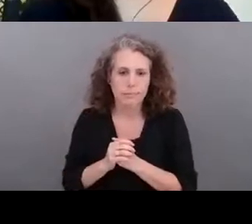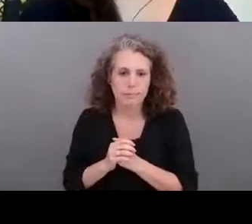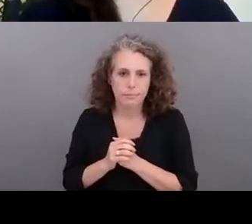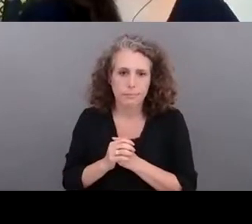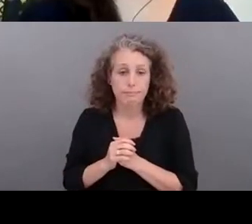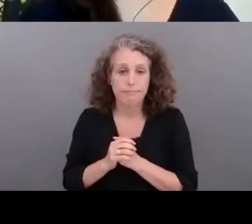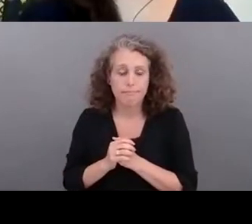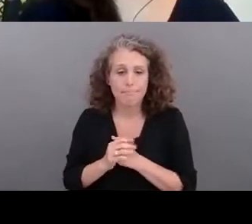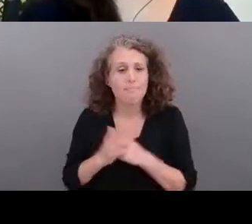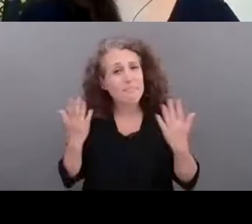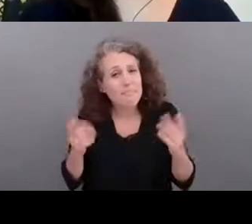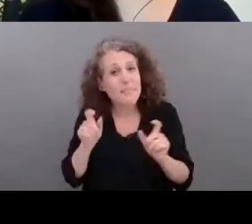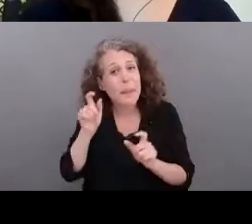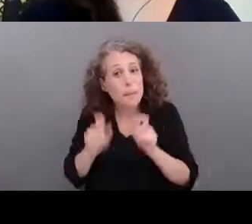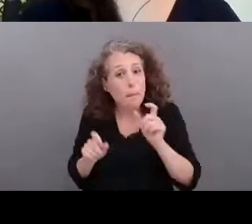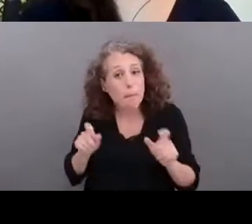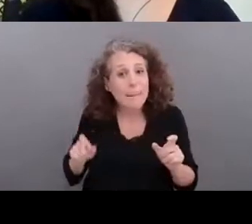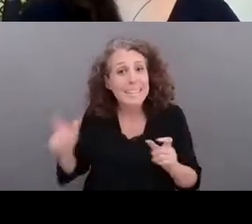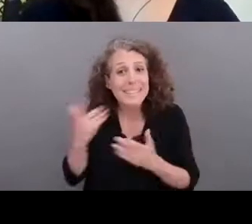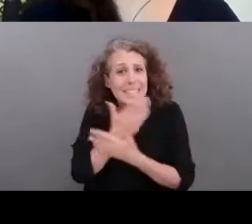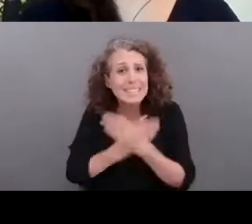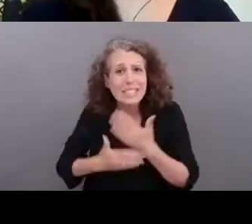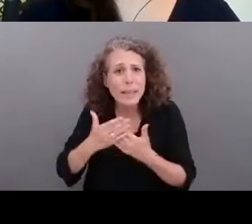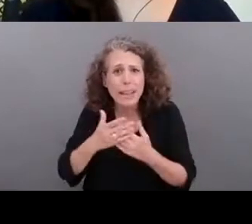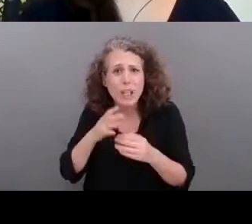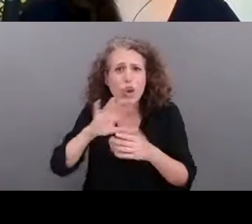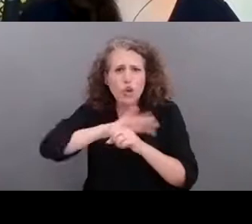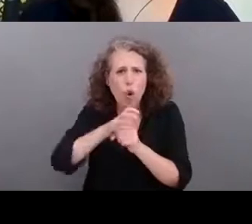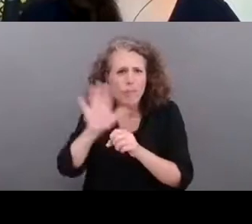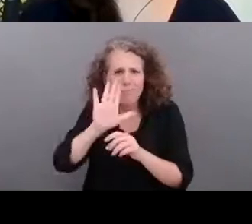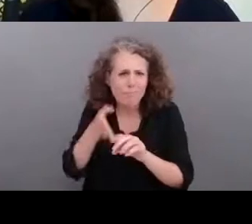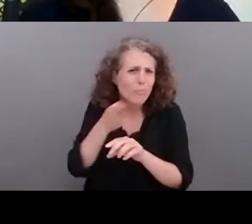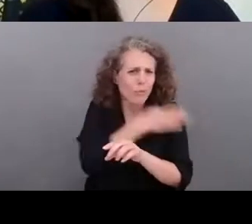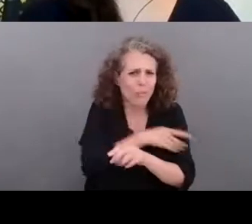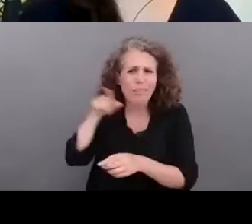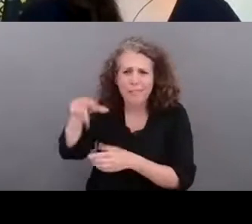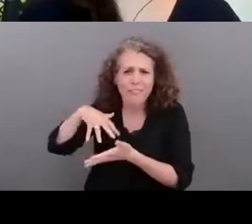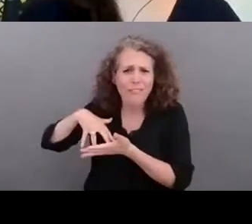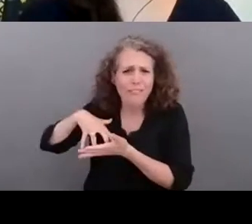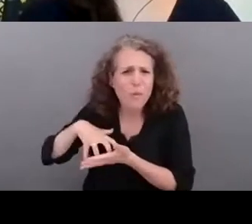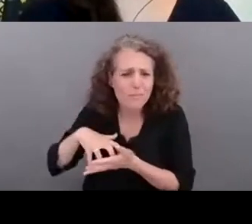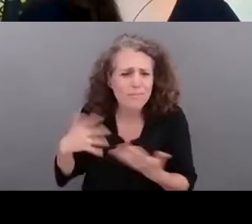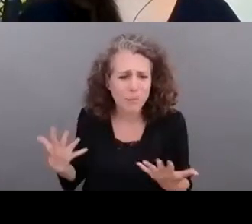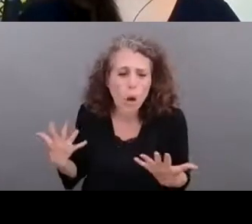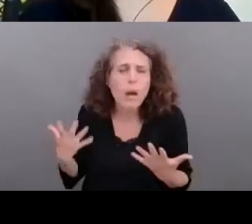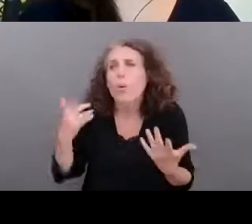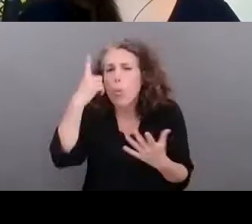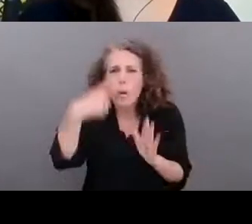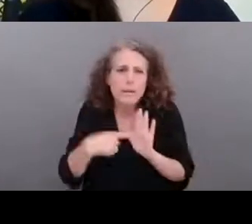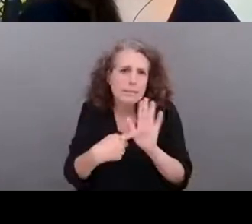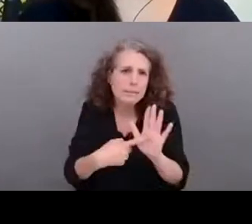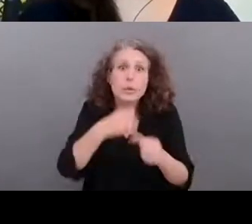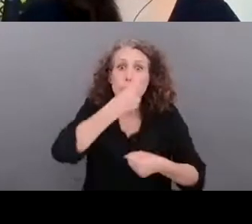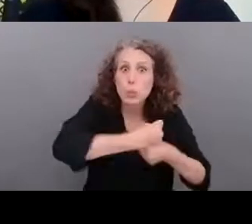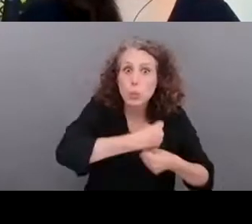été laissées sur le côté de la route. Il ne faut pas oublier que ces personnes sont déjà vulnérables, notamment en ce qui concerne l'accès au marché du